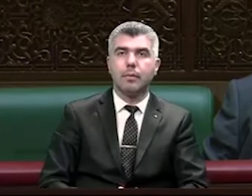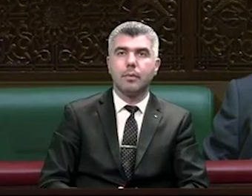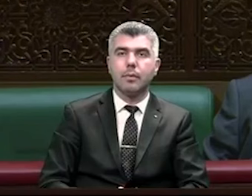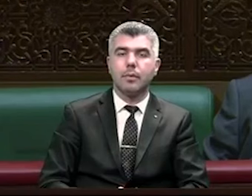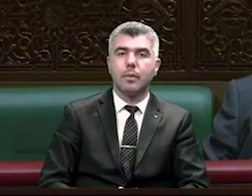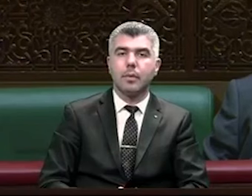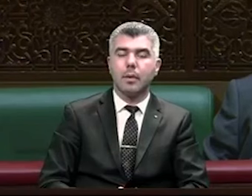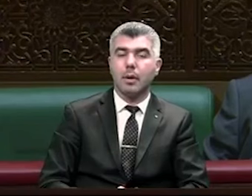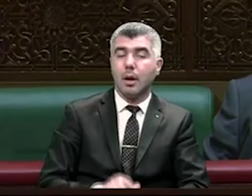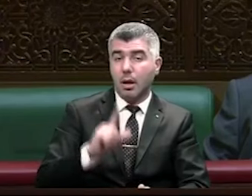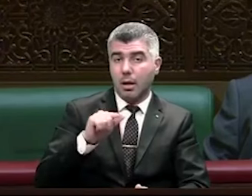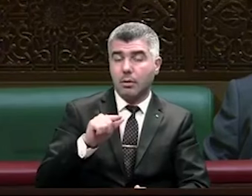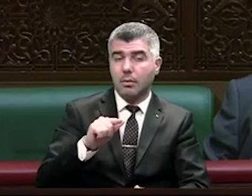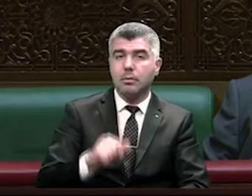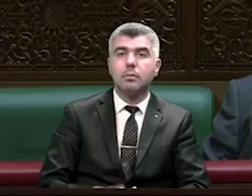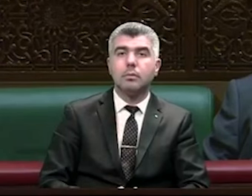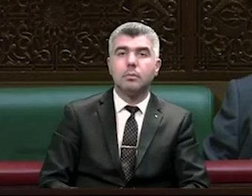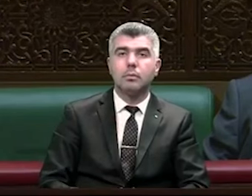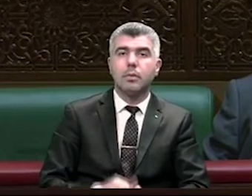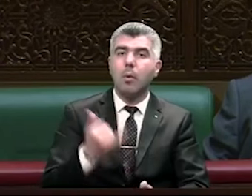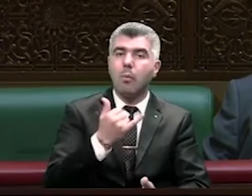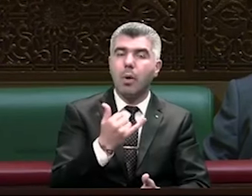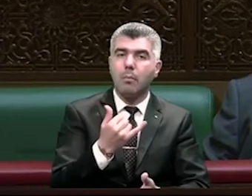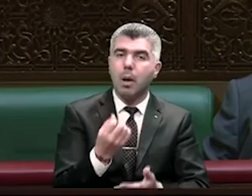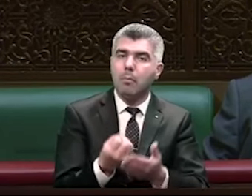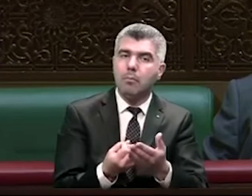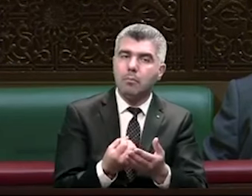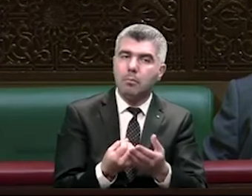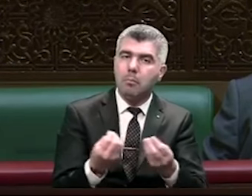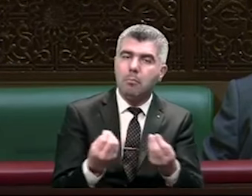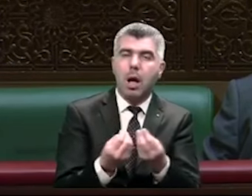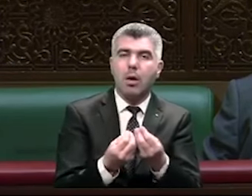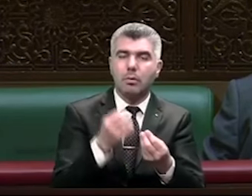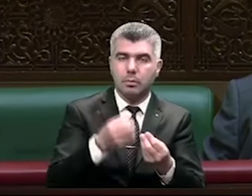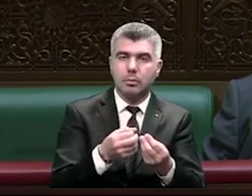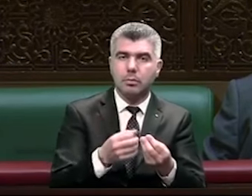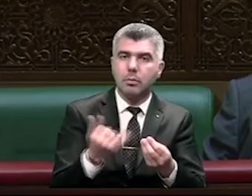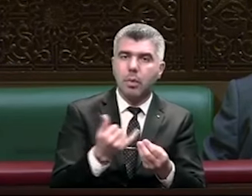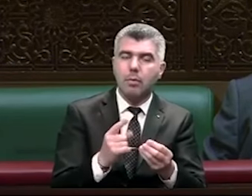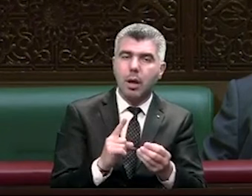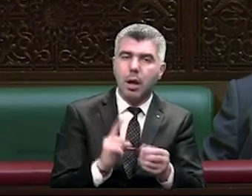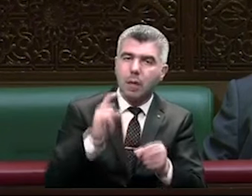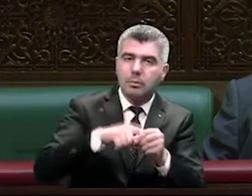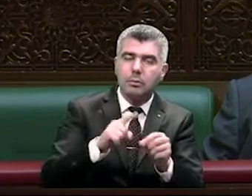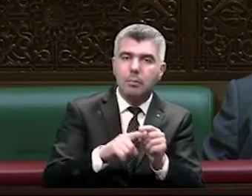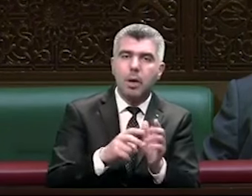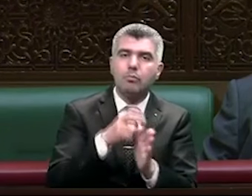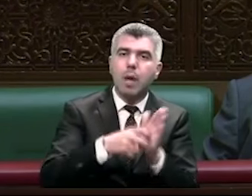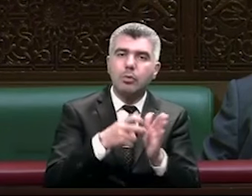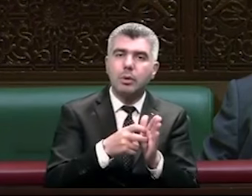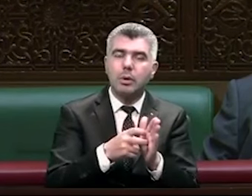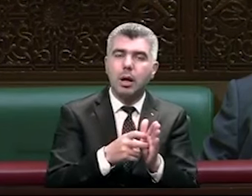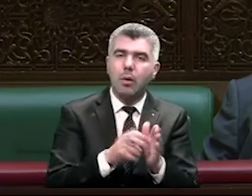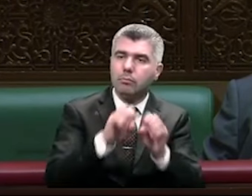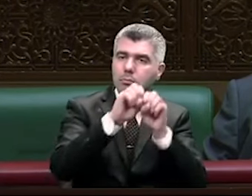الوطني وهذا لن يتم الى و بمعيه قطاعات اخرى بربطها بخطوط سكك تجعلها في متناول